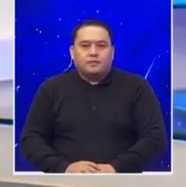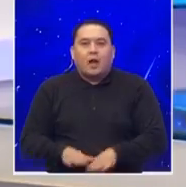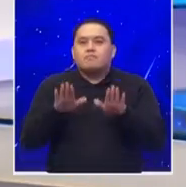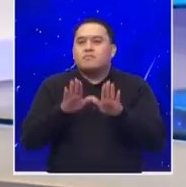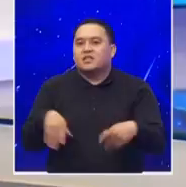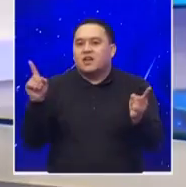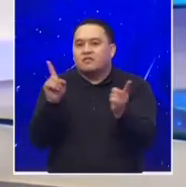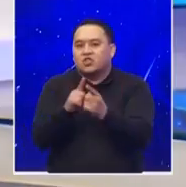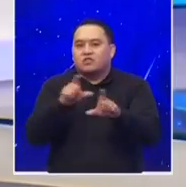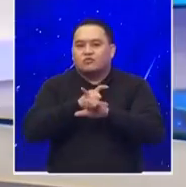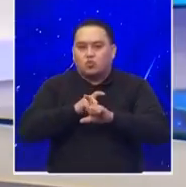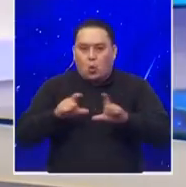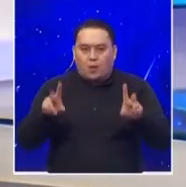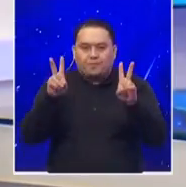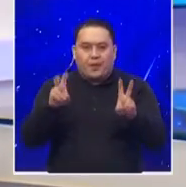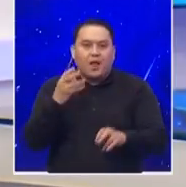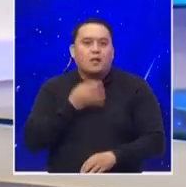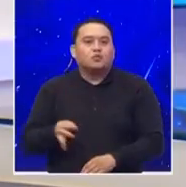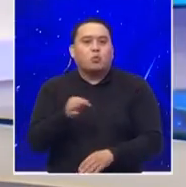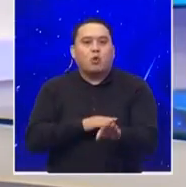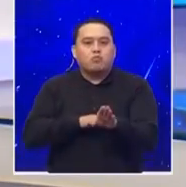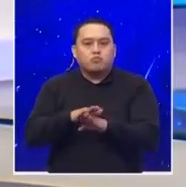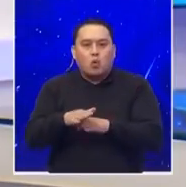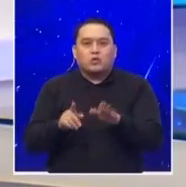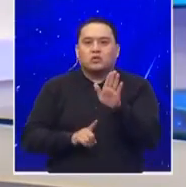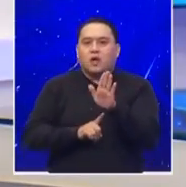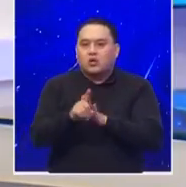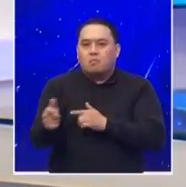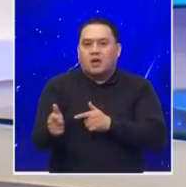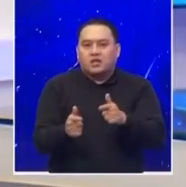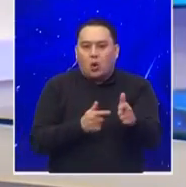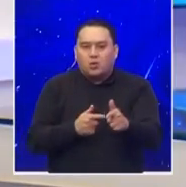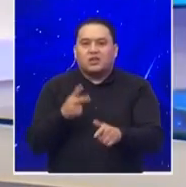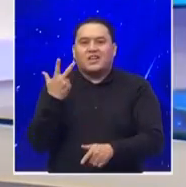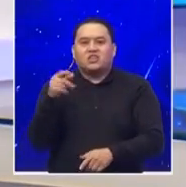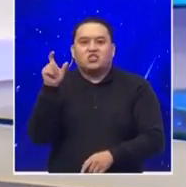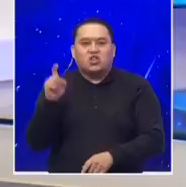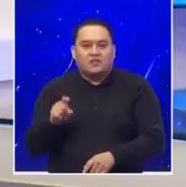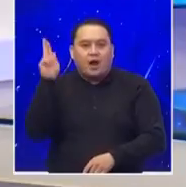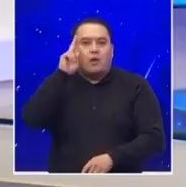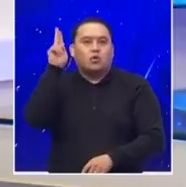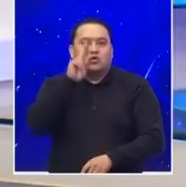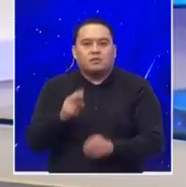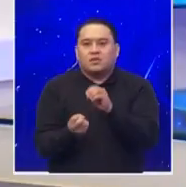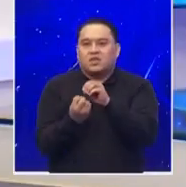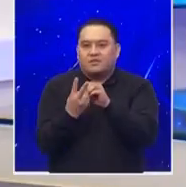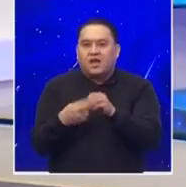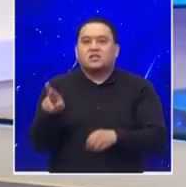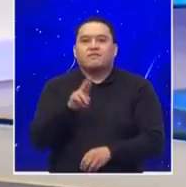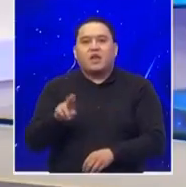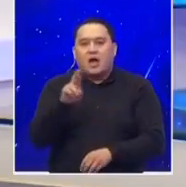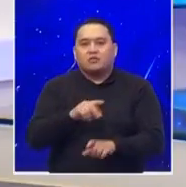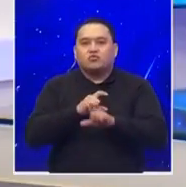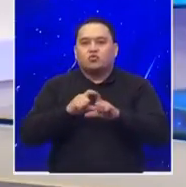Место встречи – школа. В Алматинской области полным ходом идут подготовительные работы к третьей четверти учебного года.